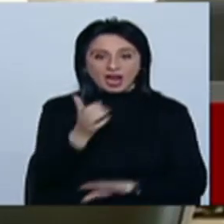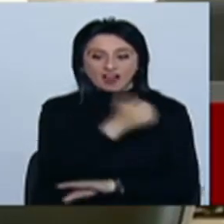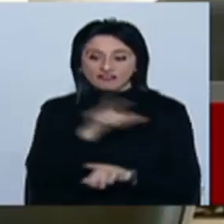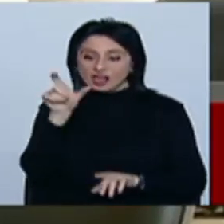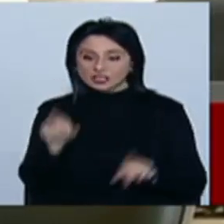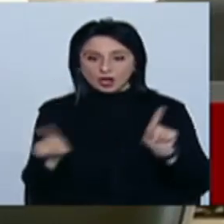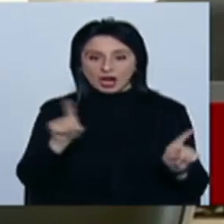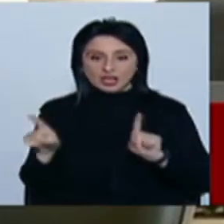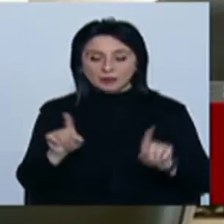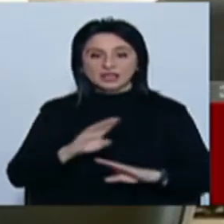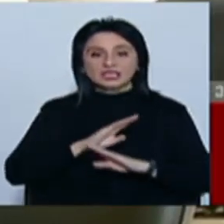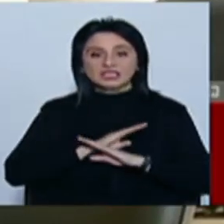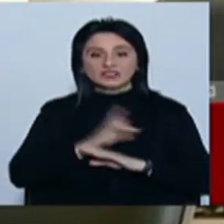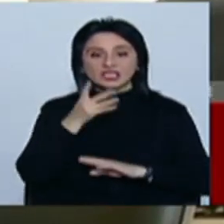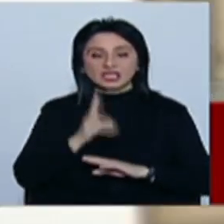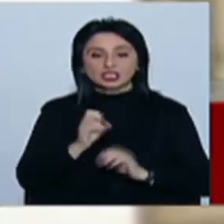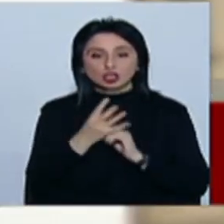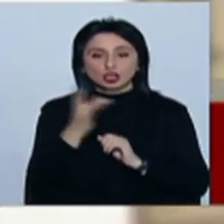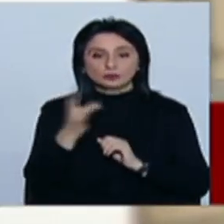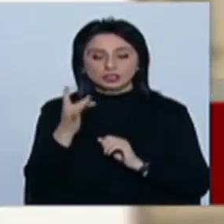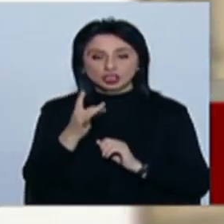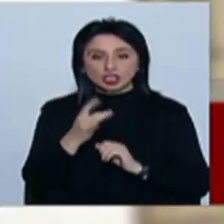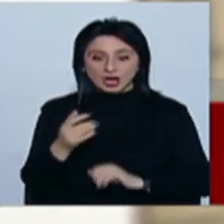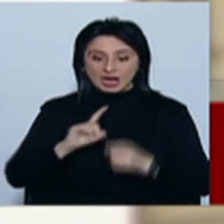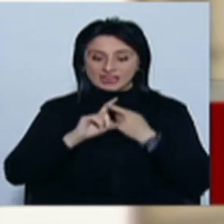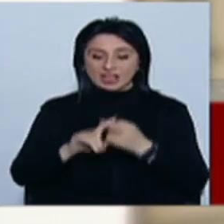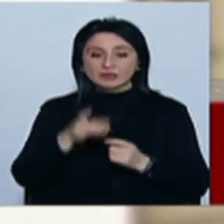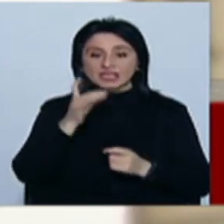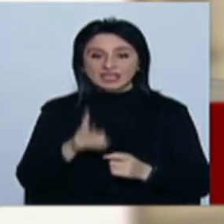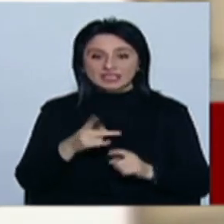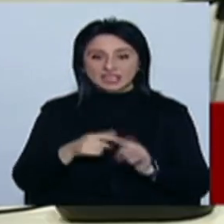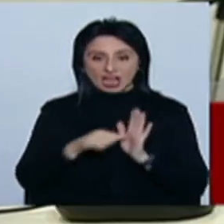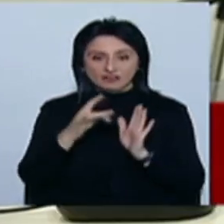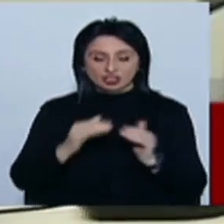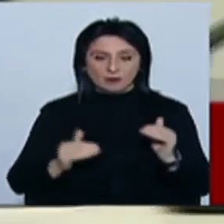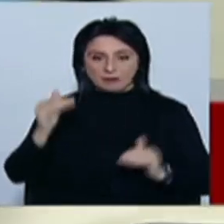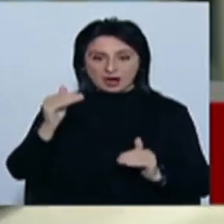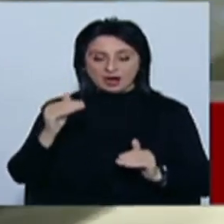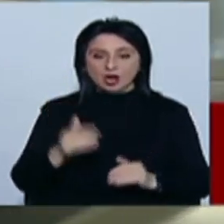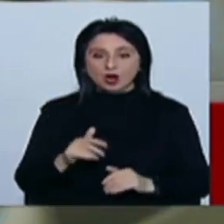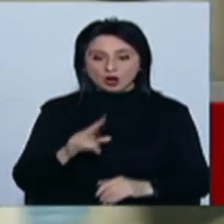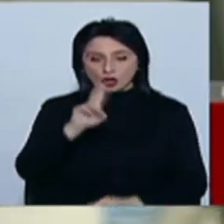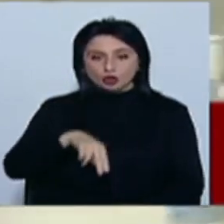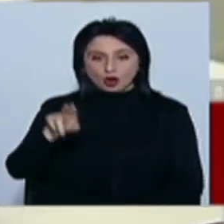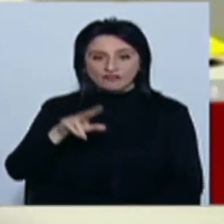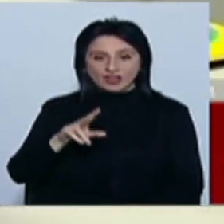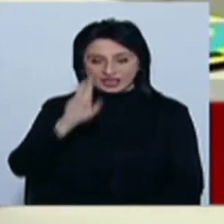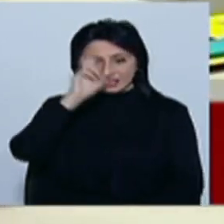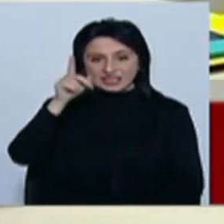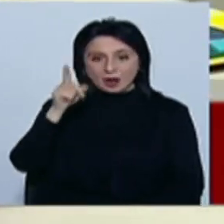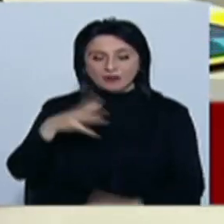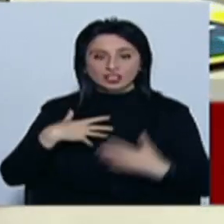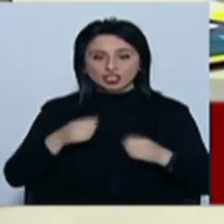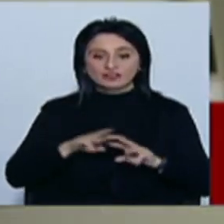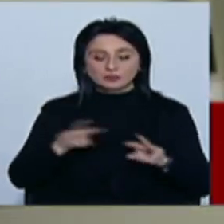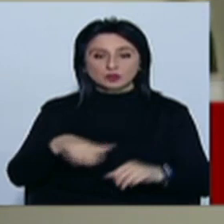არავაქცინირებულ ადამიანებში სიკვდილიანობის რისკი 14 ჯერ, ხოლო დაინფიცირების რისკი თითქმის 6 ჯერ მაღალია. როგორც ნორვეგიის სამეფოს ჯანდაცვის